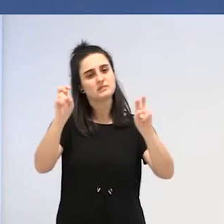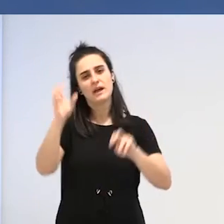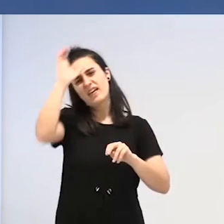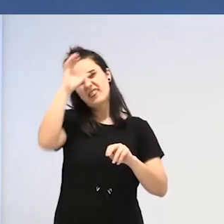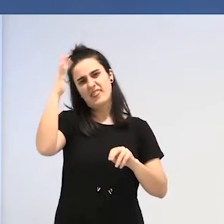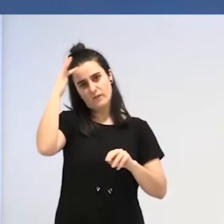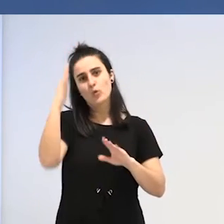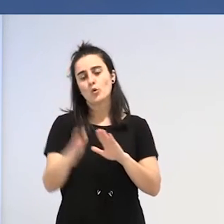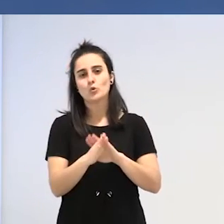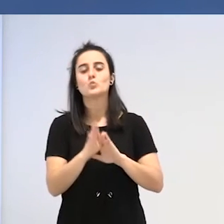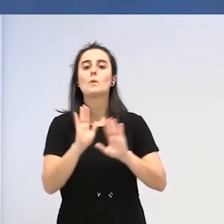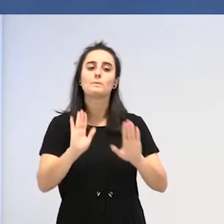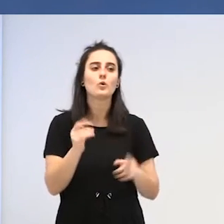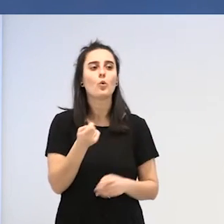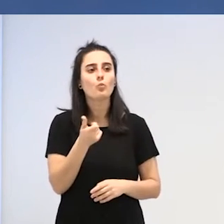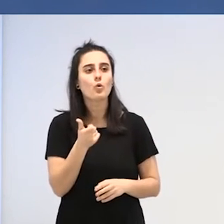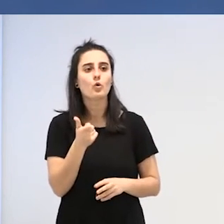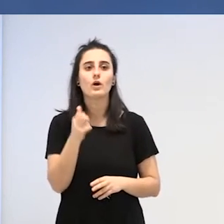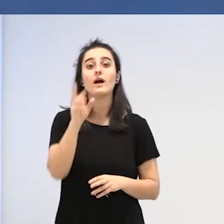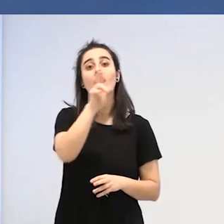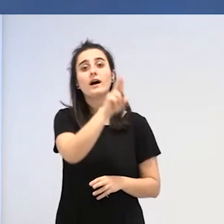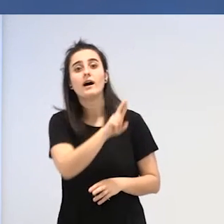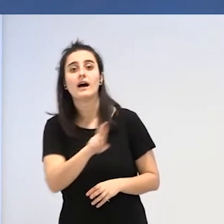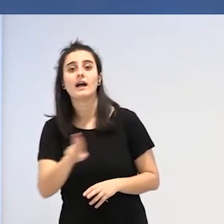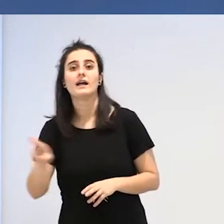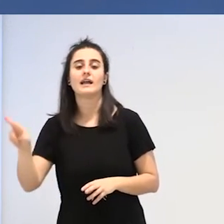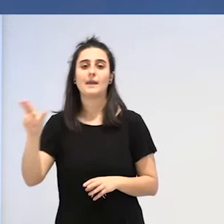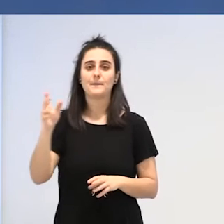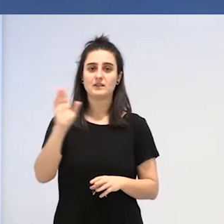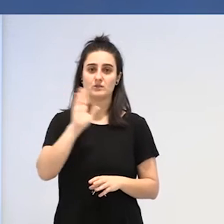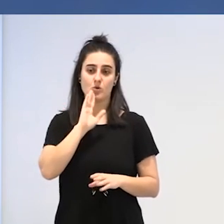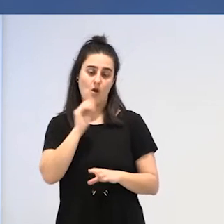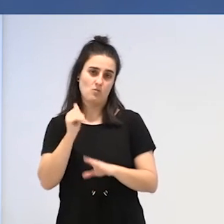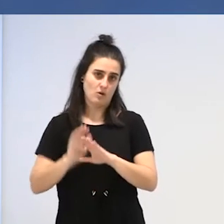fikzioarena, baina pixkat errepaso bazter batera utzita,